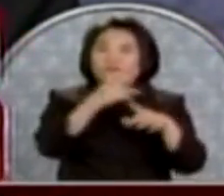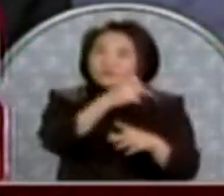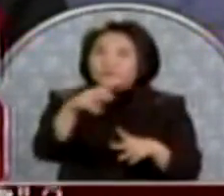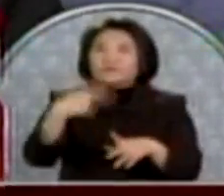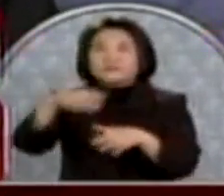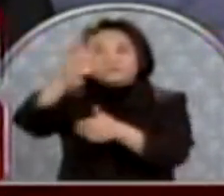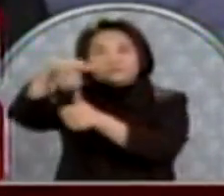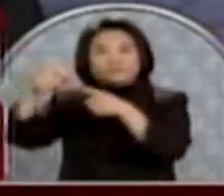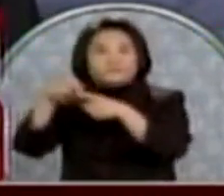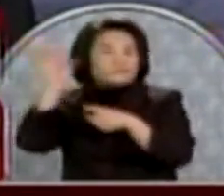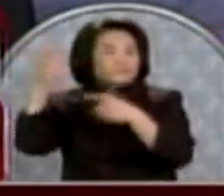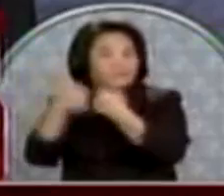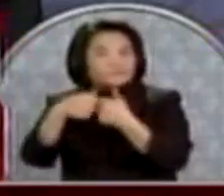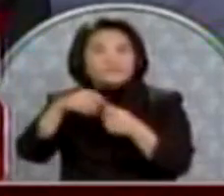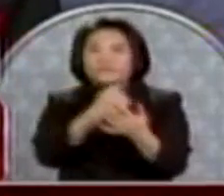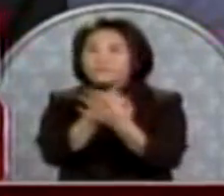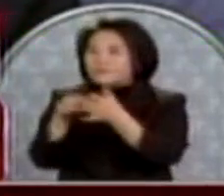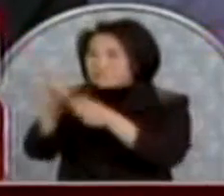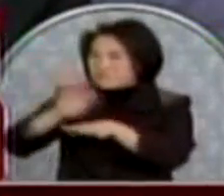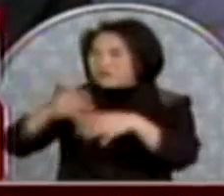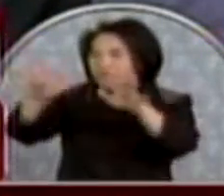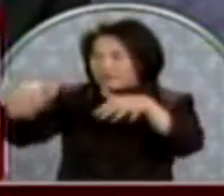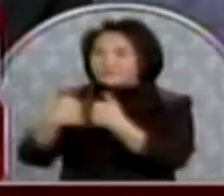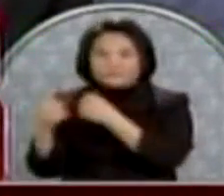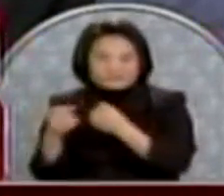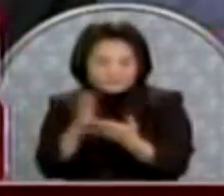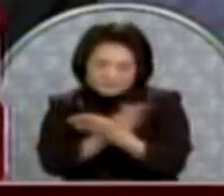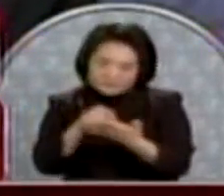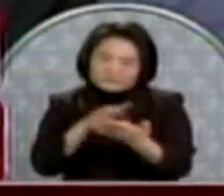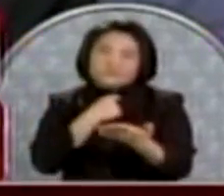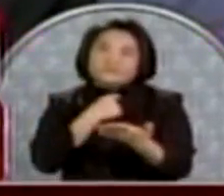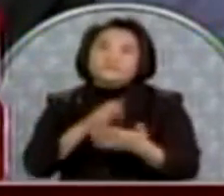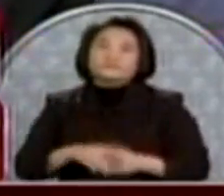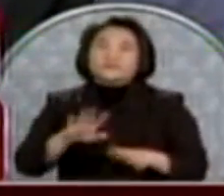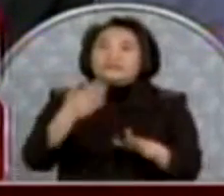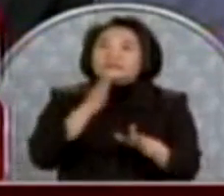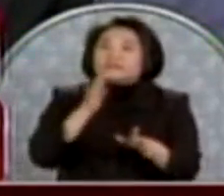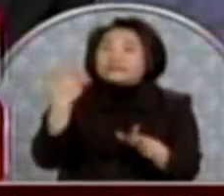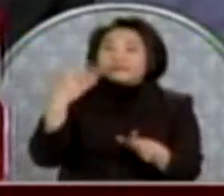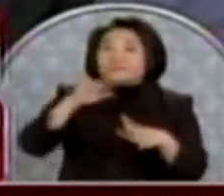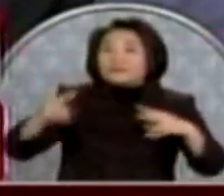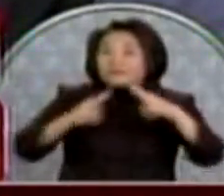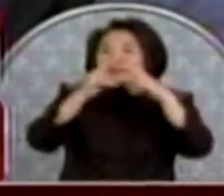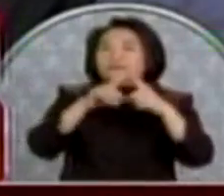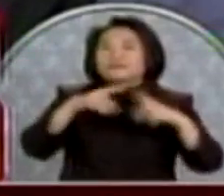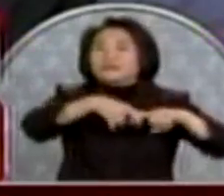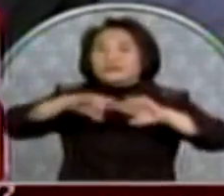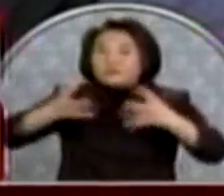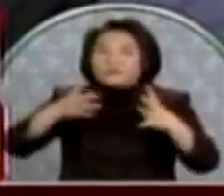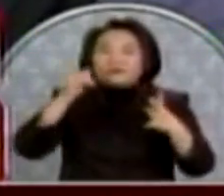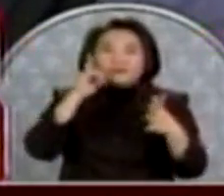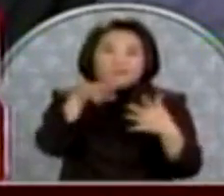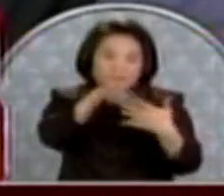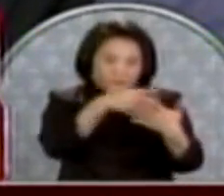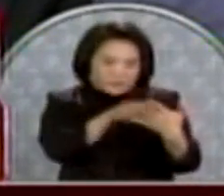在召开公听会，由国内外的专家一起来审查。这个是完全依照巴黎原则跟联合